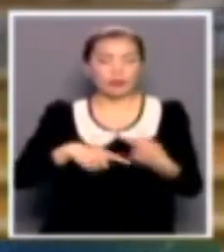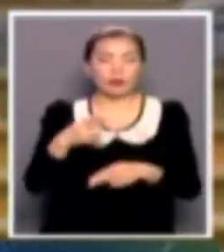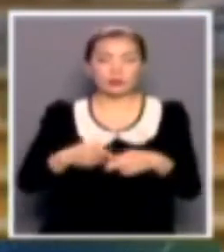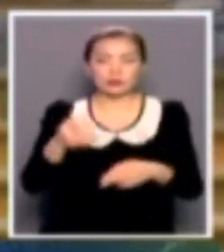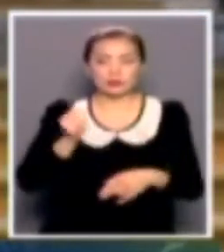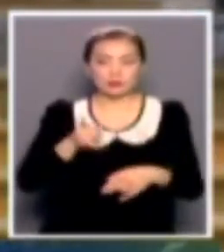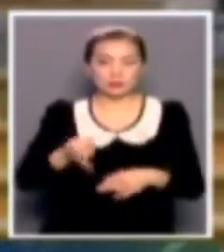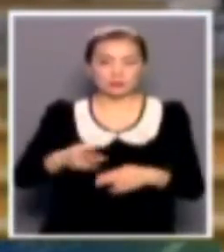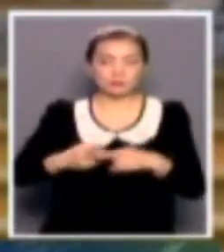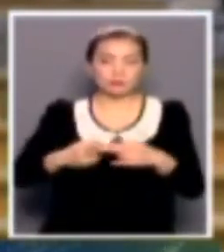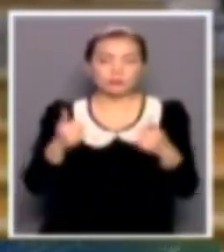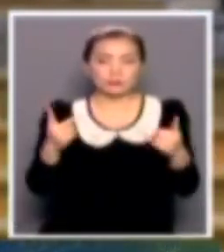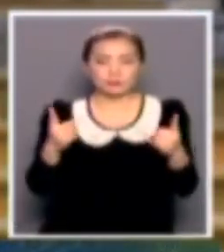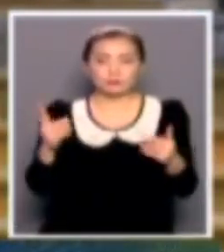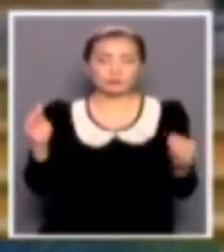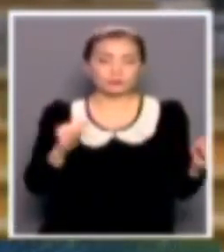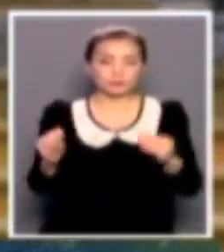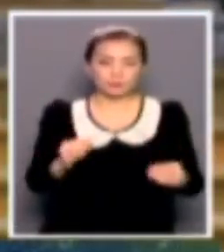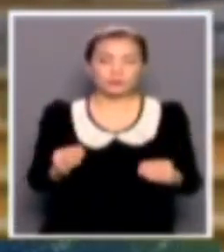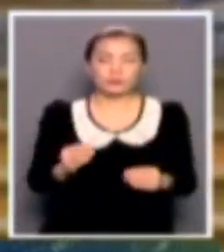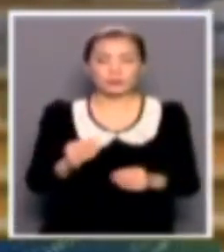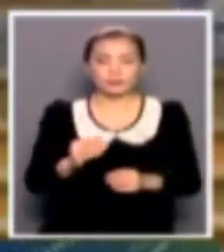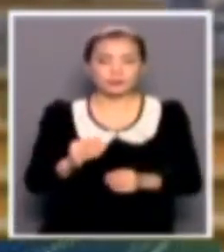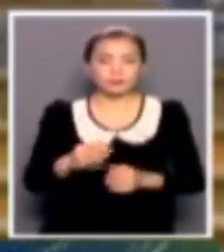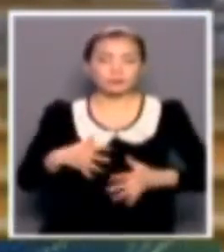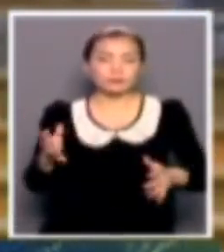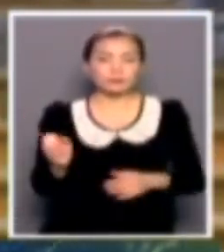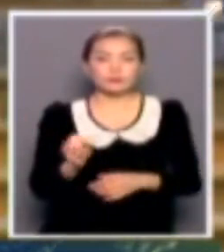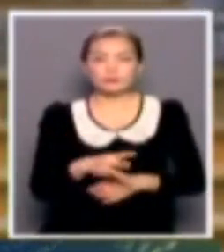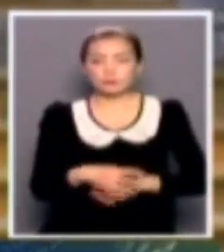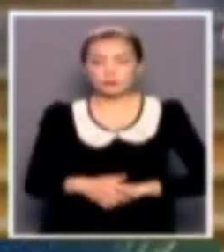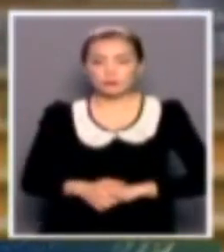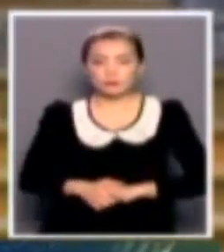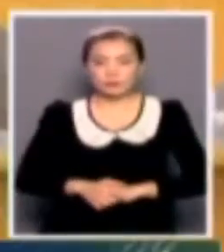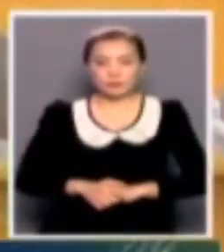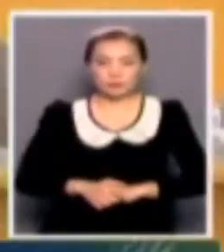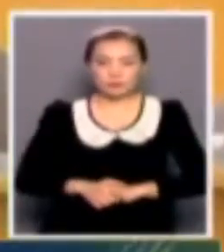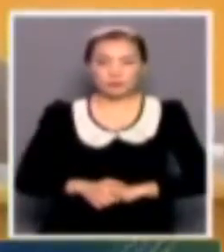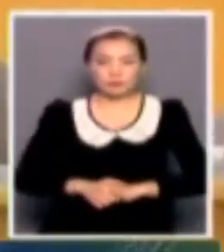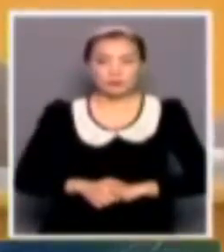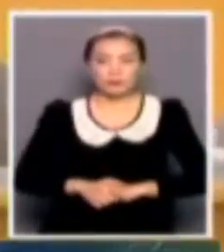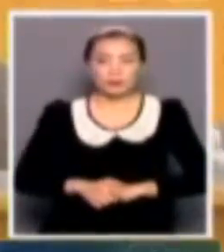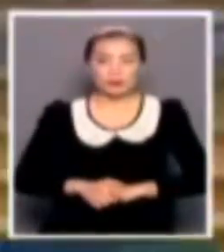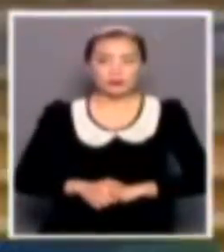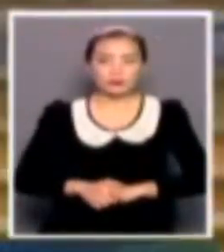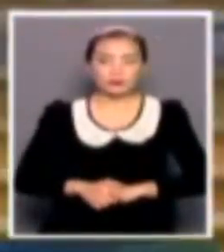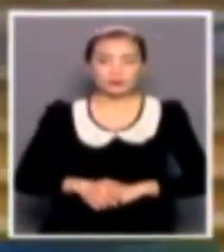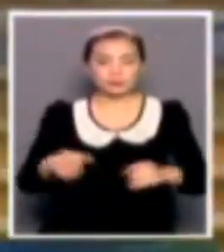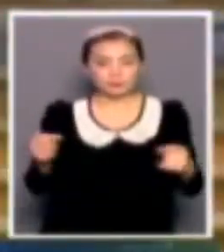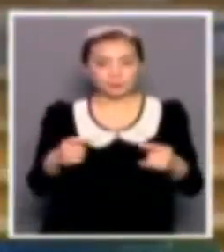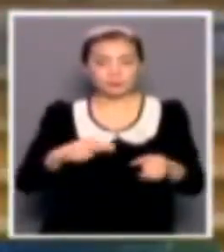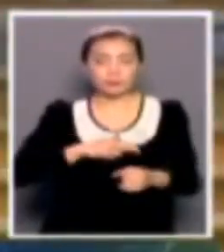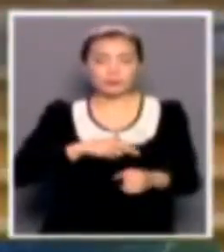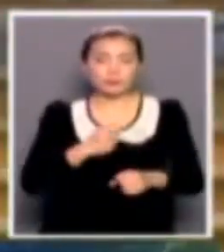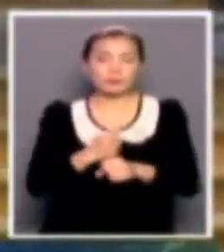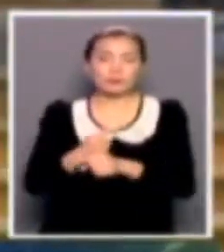қана металл конструкция дейді ол, металл қондырғыларын біздер ғана шығарамыз осы Атырау облысы бойынша. Стандарттарға сай жұмыс